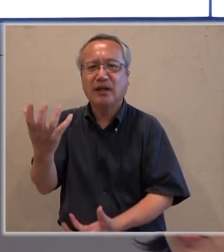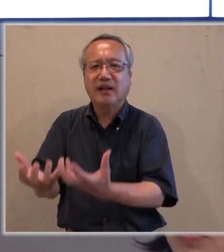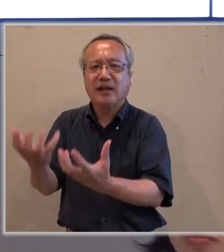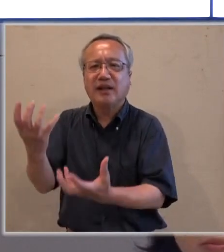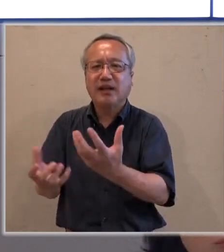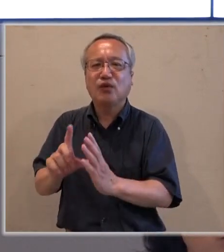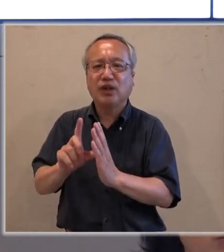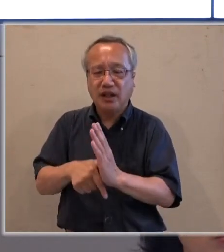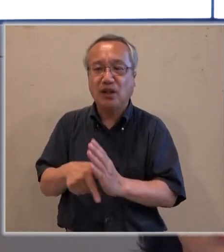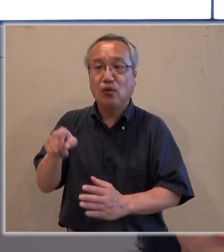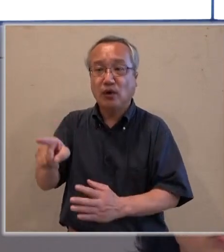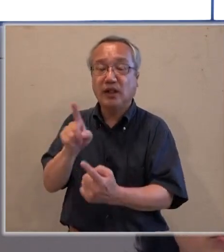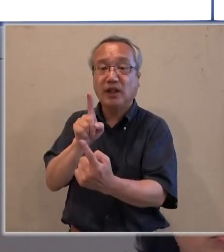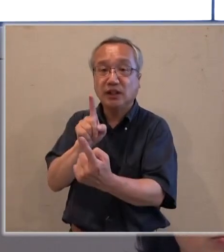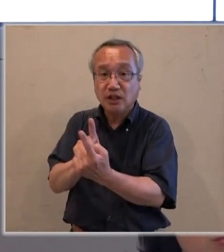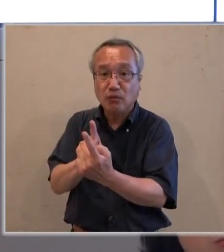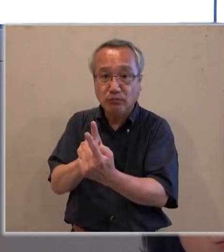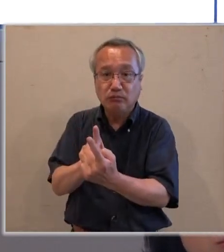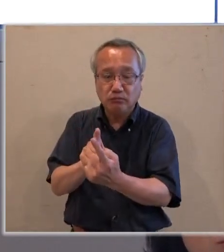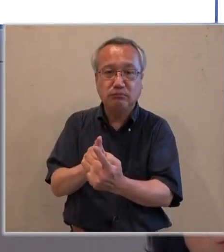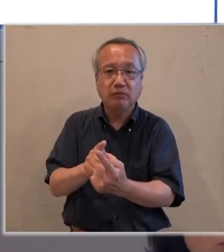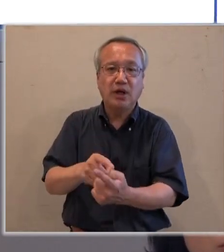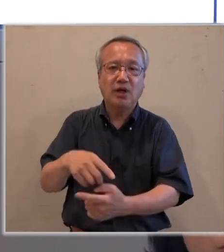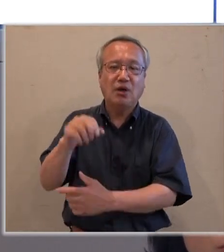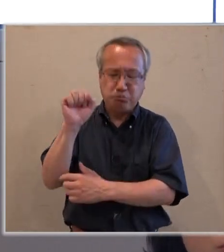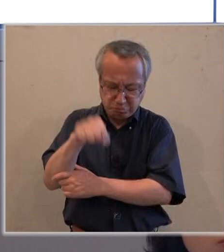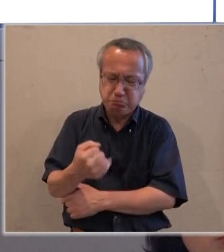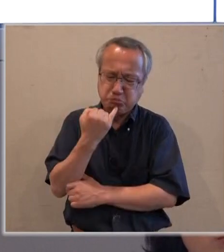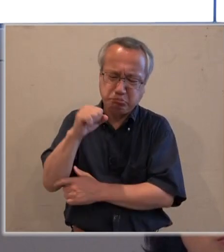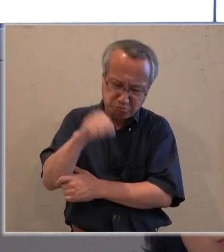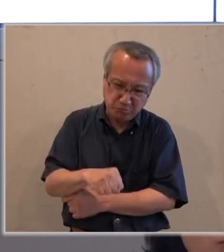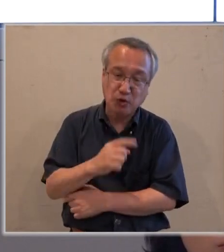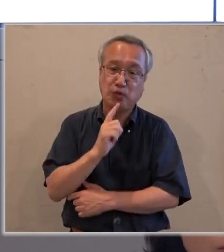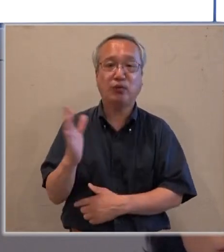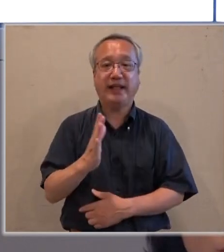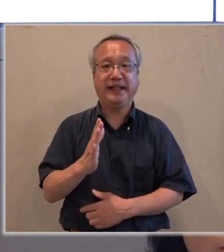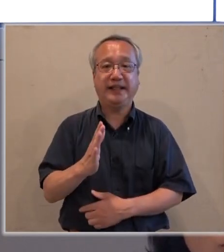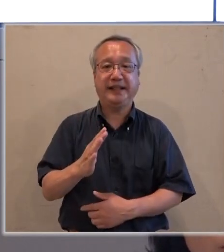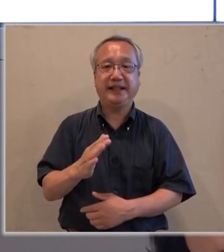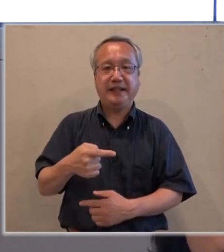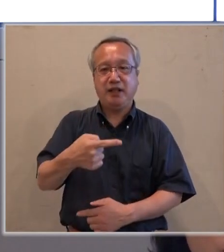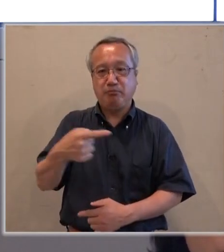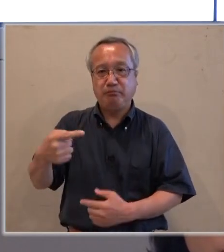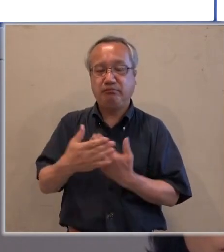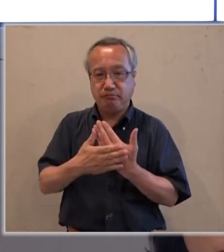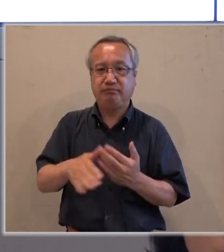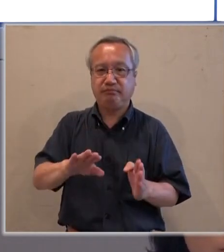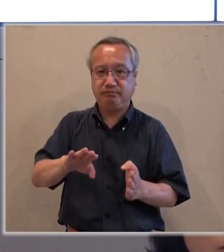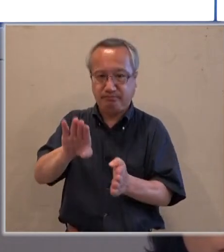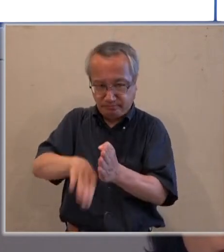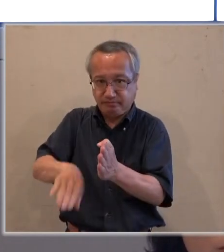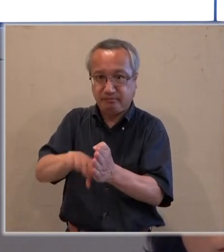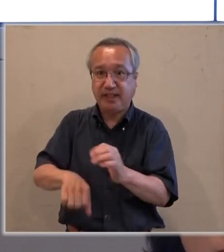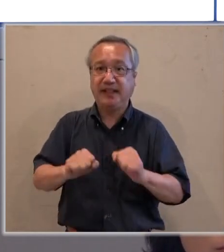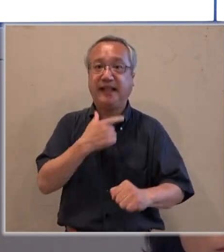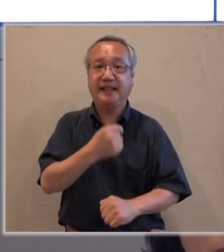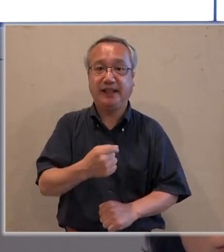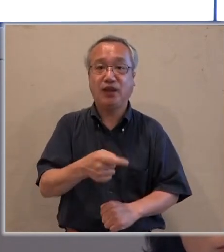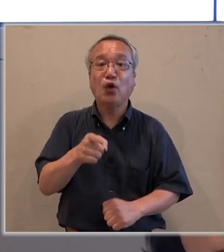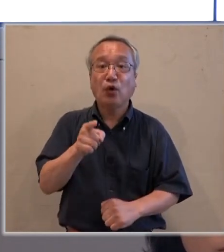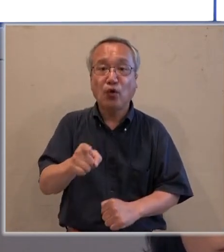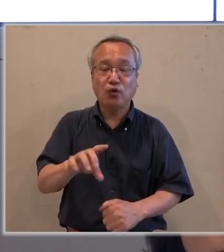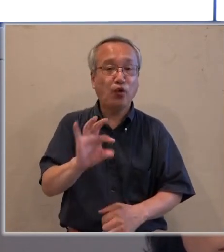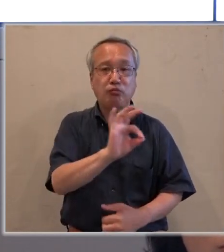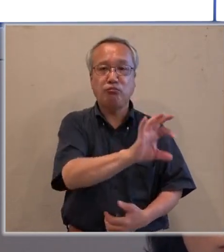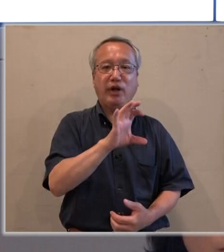っていうのは、それに対しても肯定することはまずしない、批判的なところは批判していこうっていうところと、じゃあ自分はそこからどういうふうなメリットを享受で